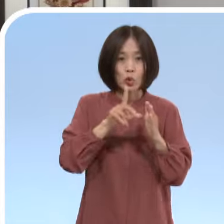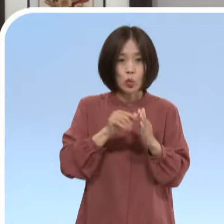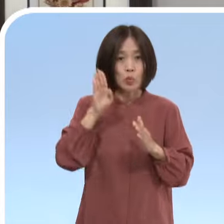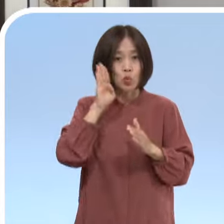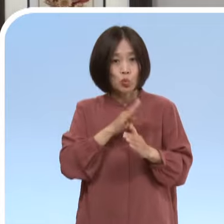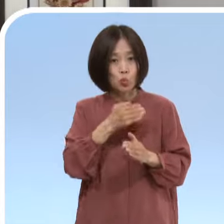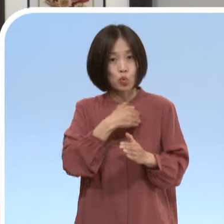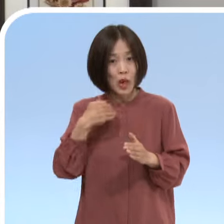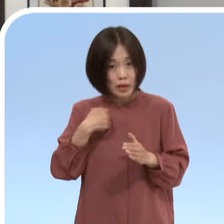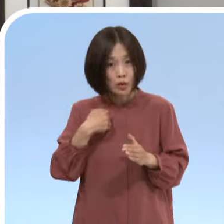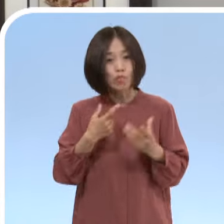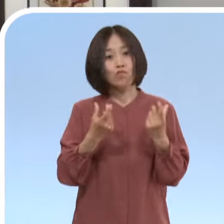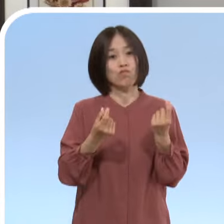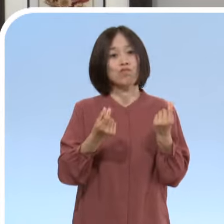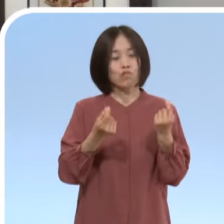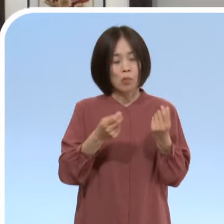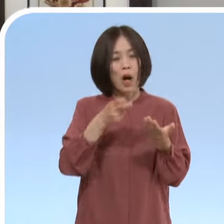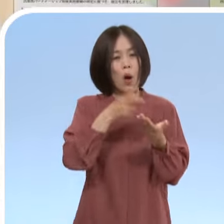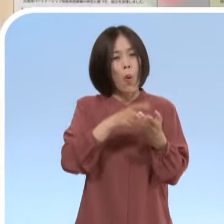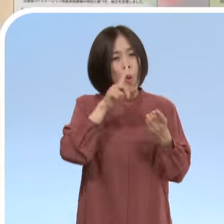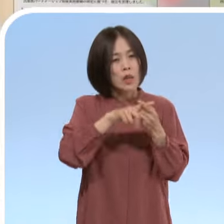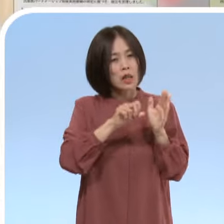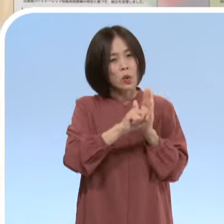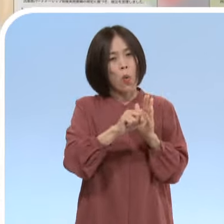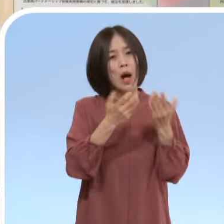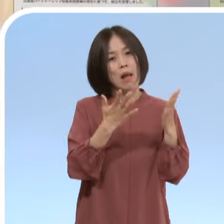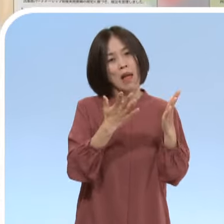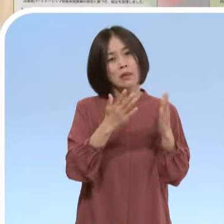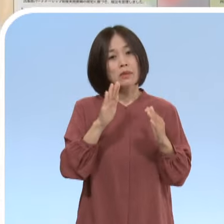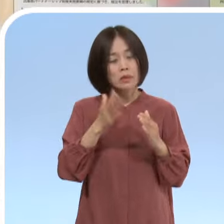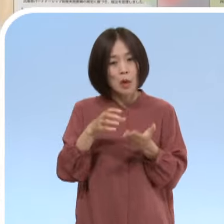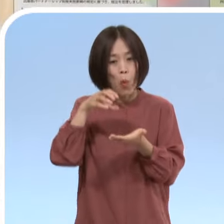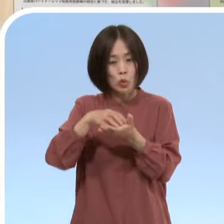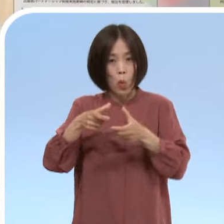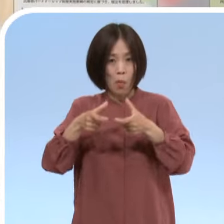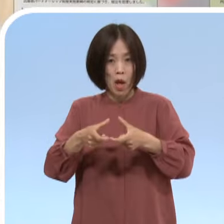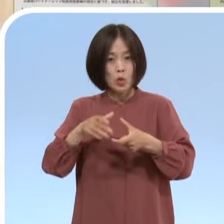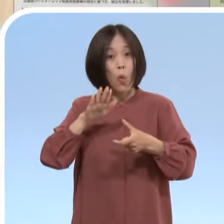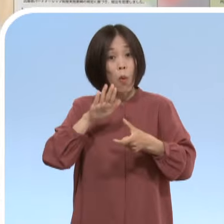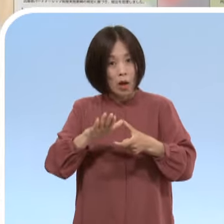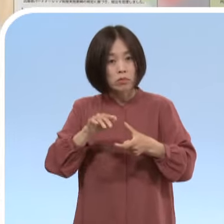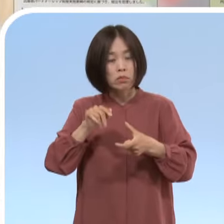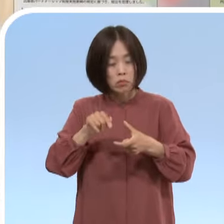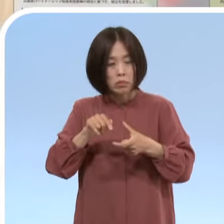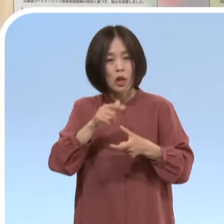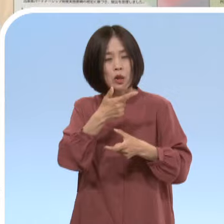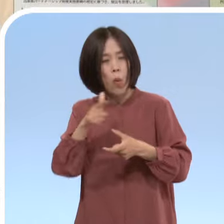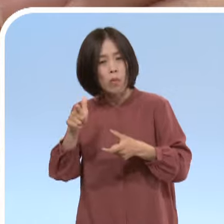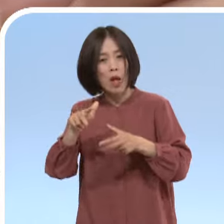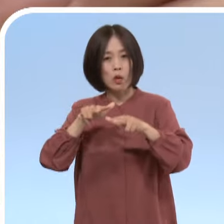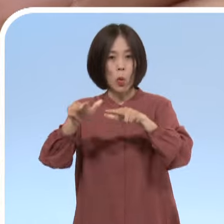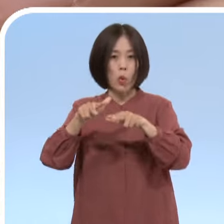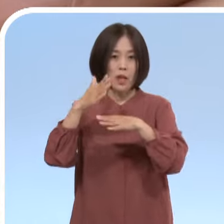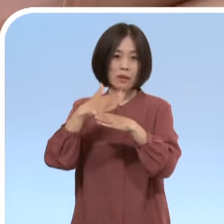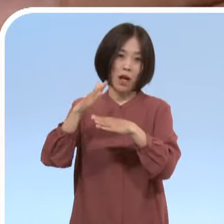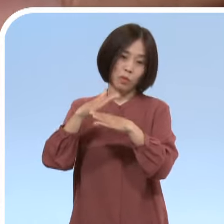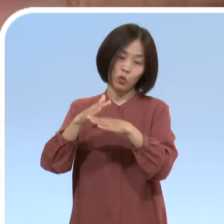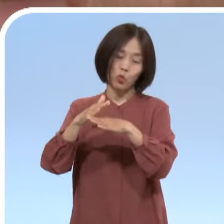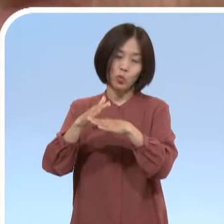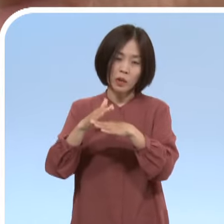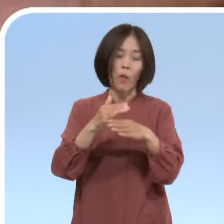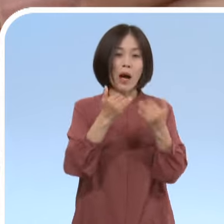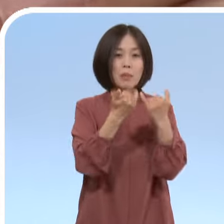借りる時もスムーズに行きやすくなるっていう、 は い は い、 法律的な効果はないんですけれども、この証明書があることでですね、さまざまな行